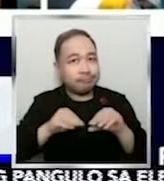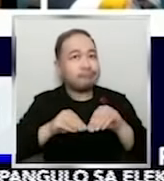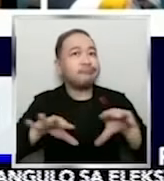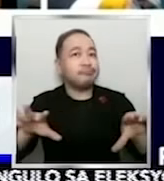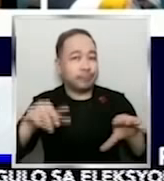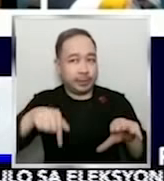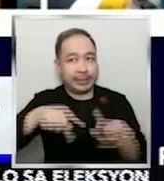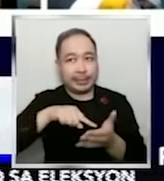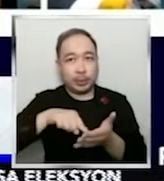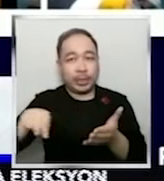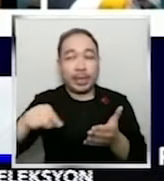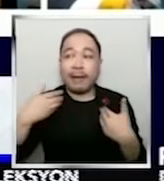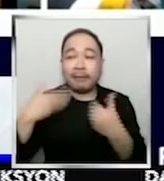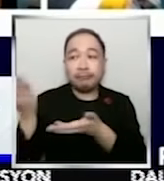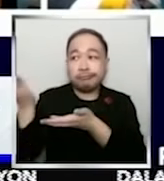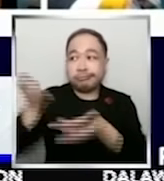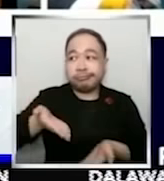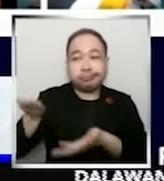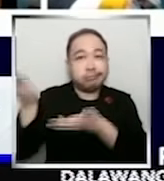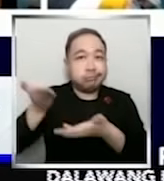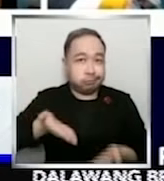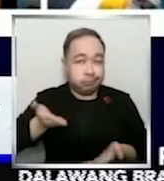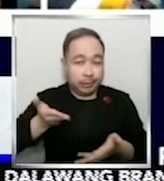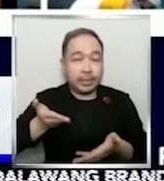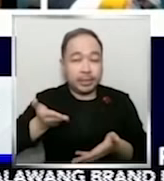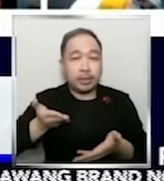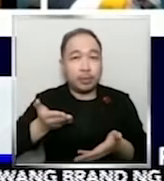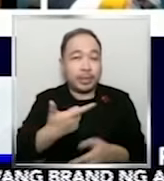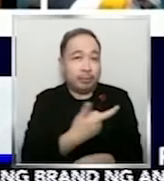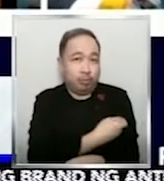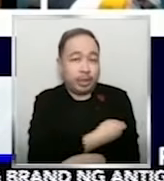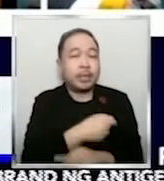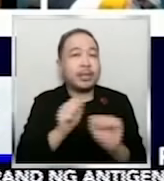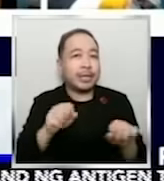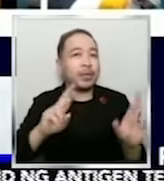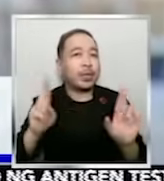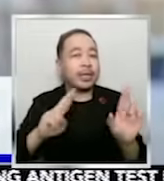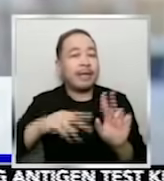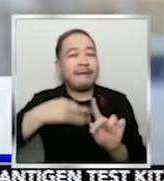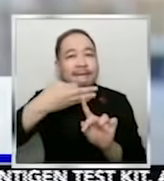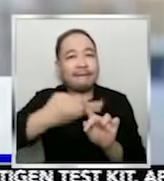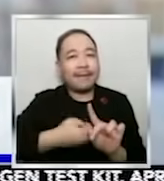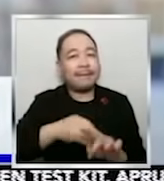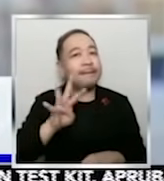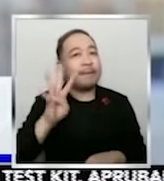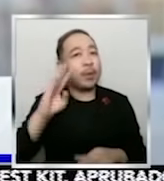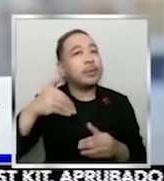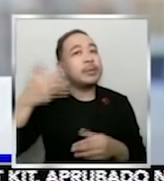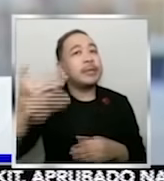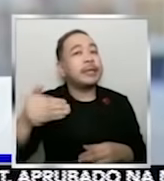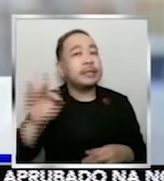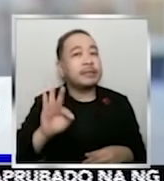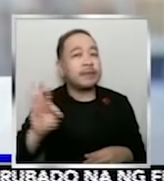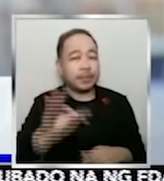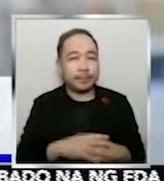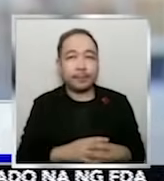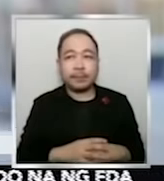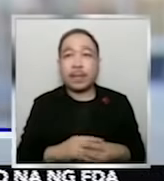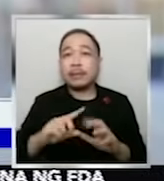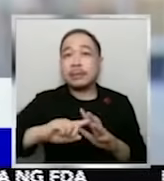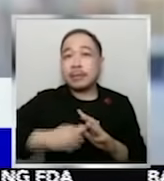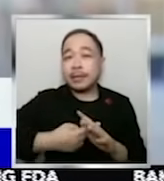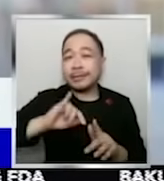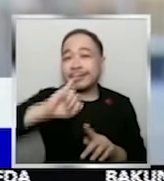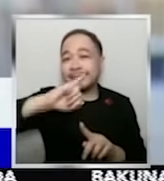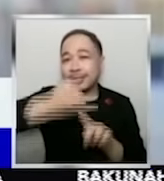supply at pwede na po tayong mag-roll out by February 4, next Friday. Simula naman sa January 31, darating na